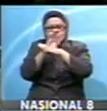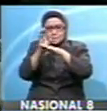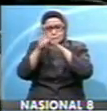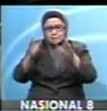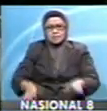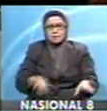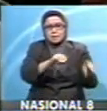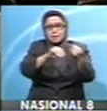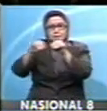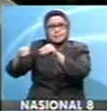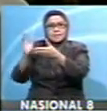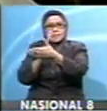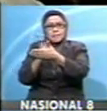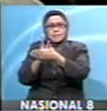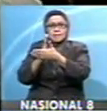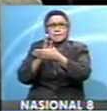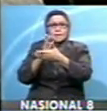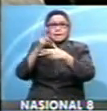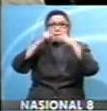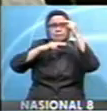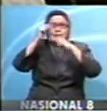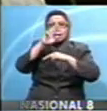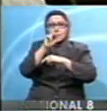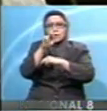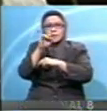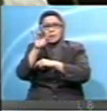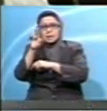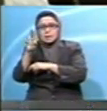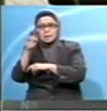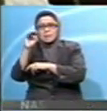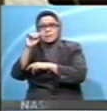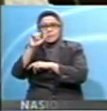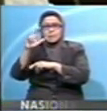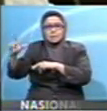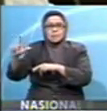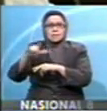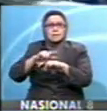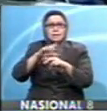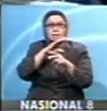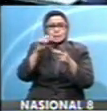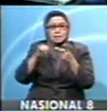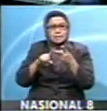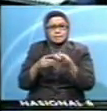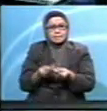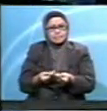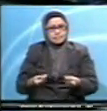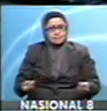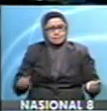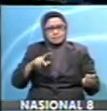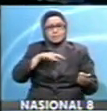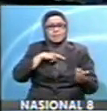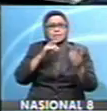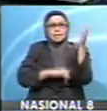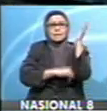ditempatkan sementara di bangunan ukir Mall milik perbadanan kemajuan Negeri Kedah pknk dan tapak tanah milik Yayasan Islam